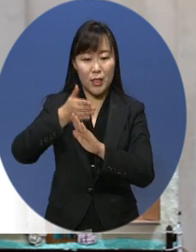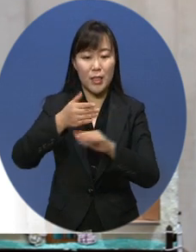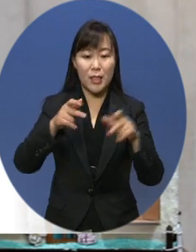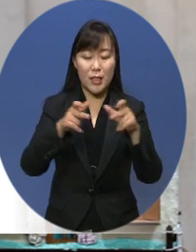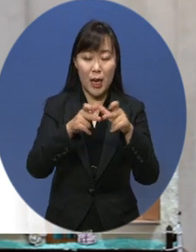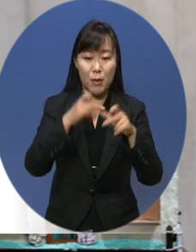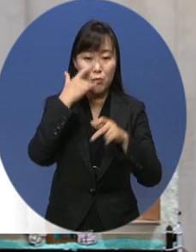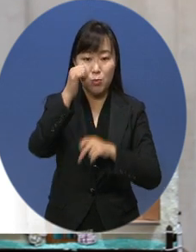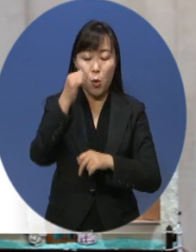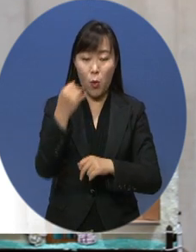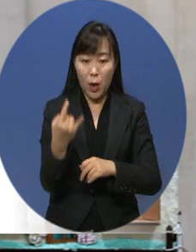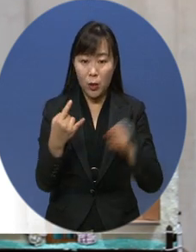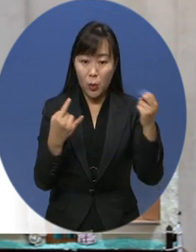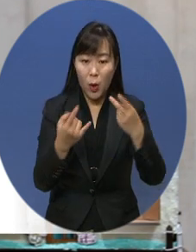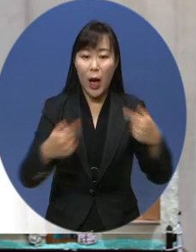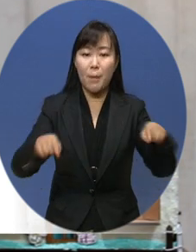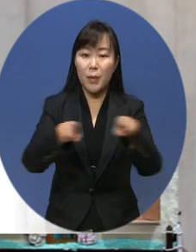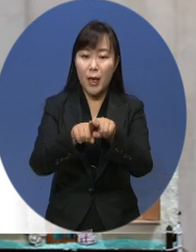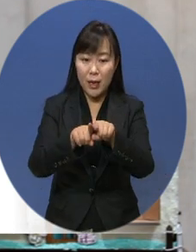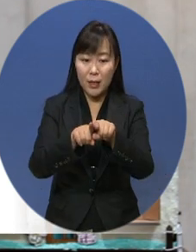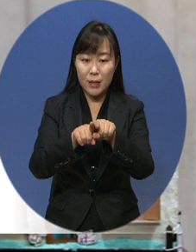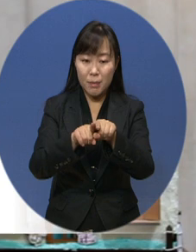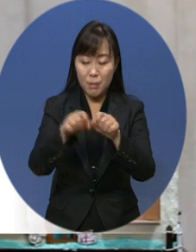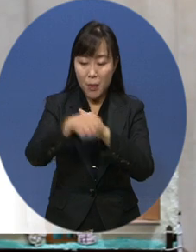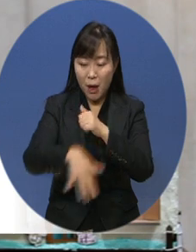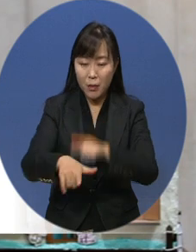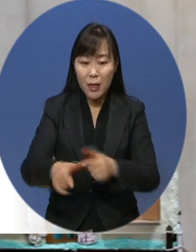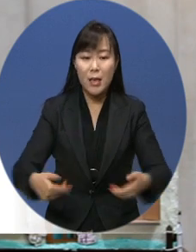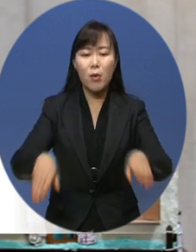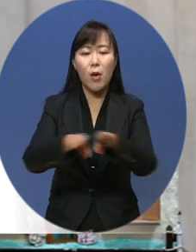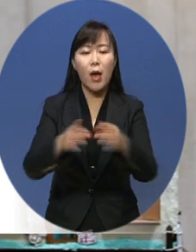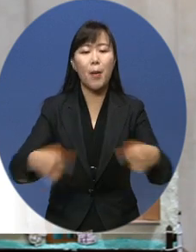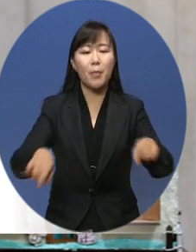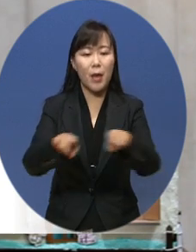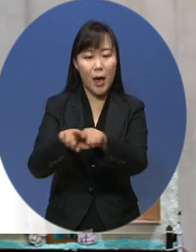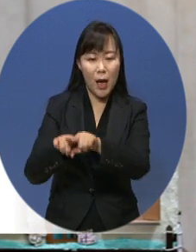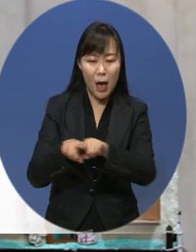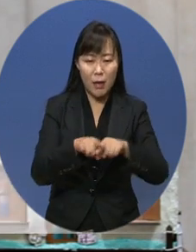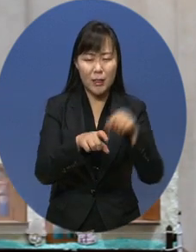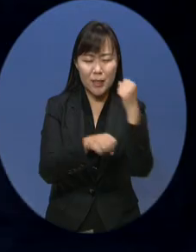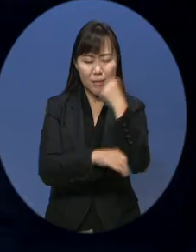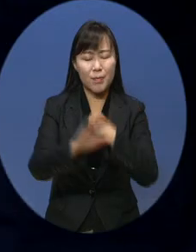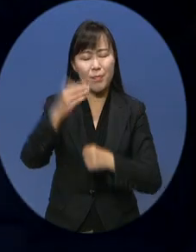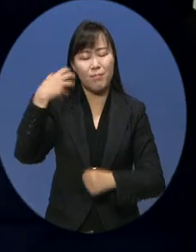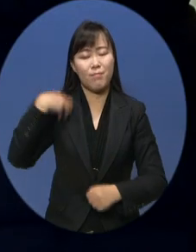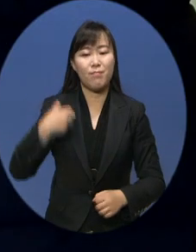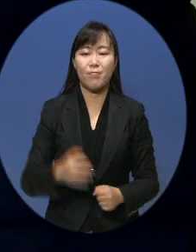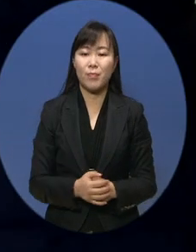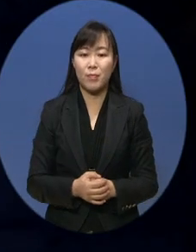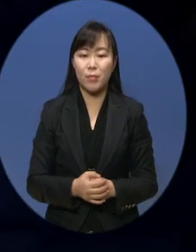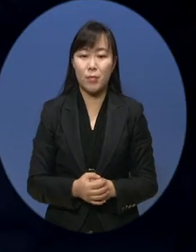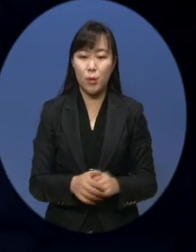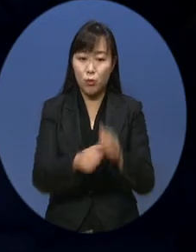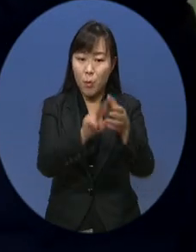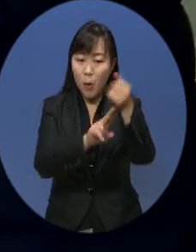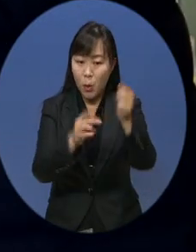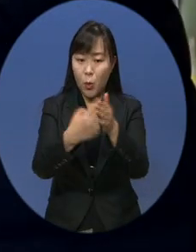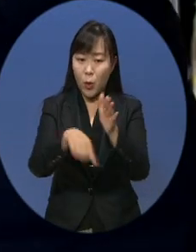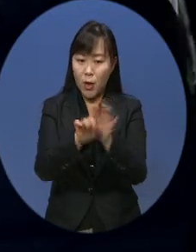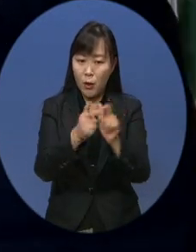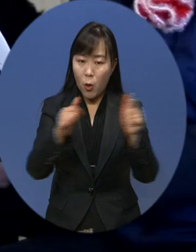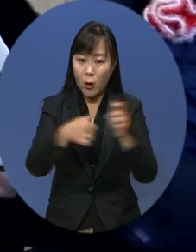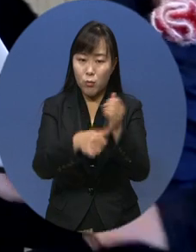부모회와 함께하는 산하 기관들이 살아갈 수 있는 마중물의 역할을 합니다. 바자회를 위해